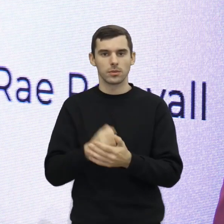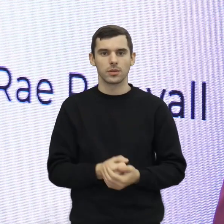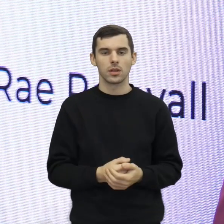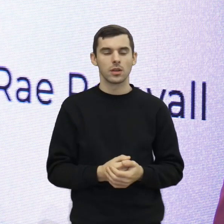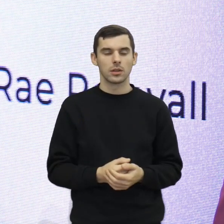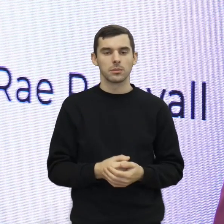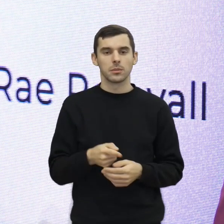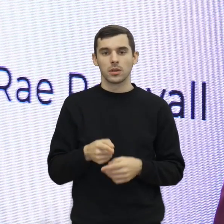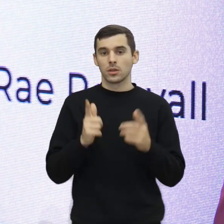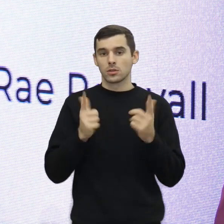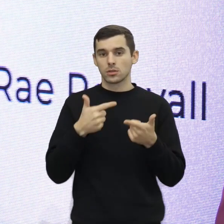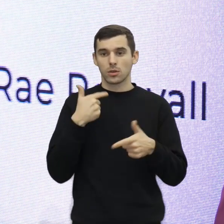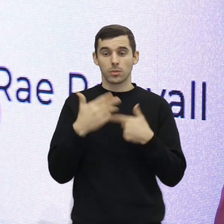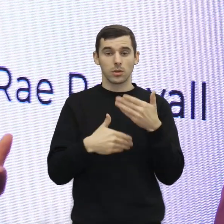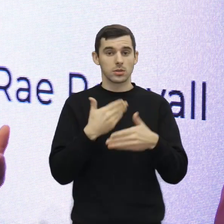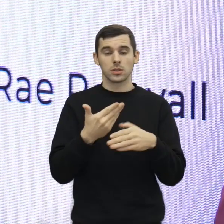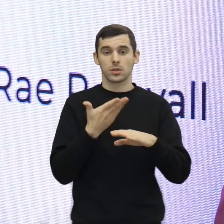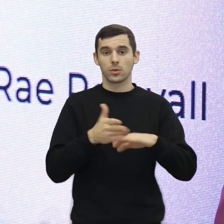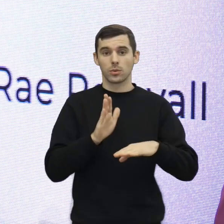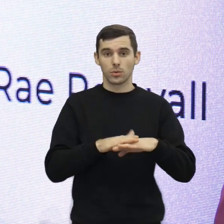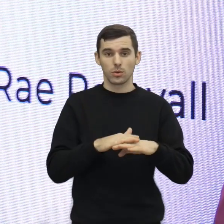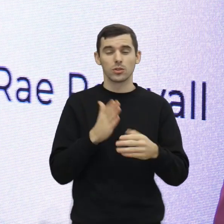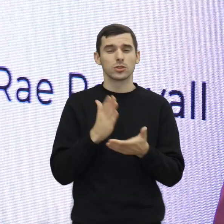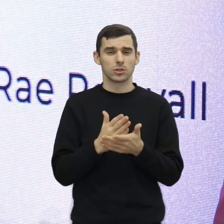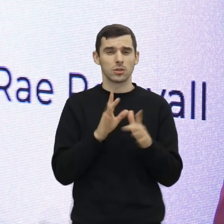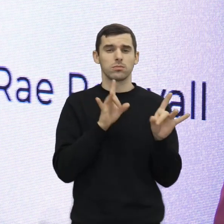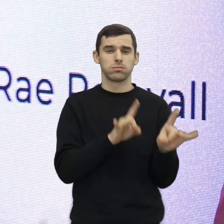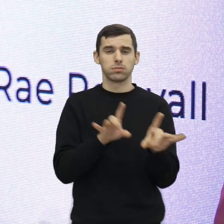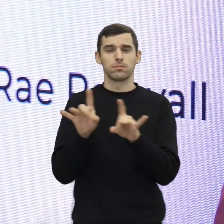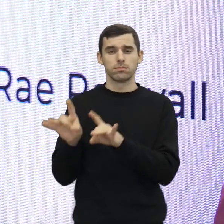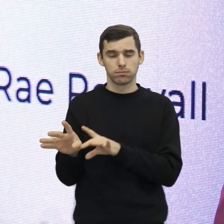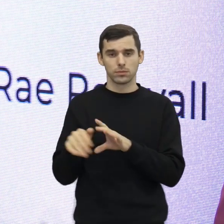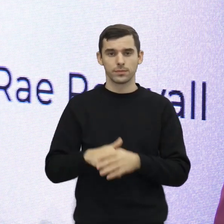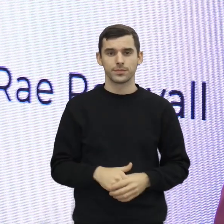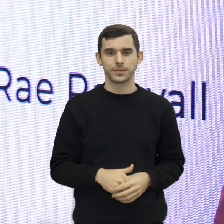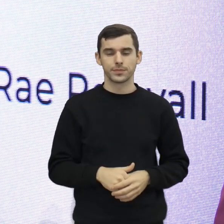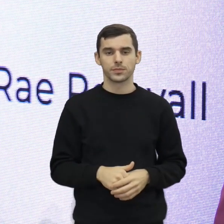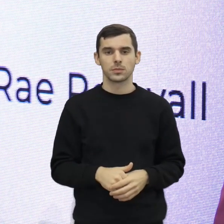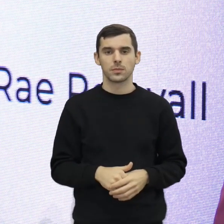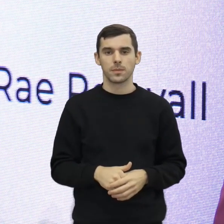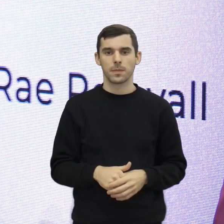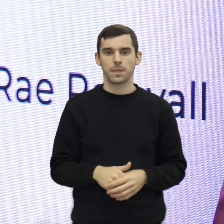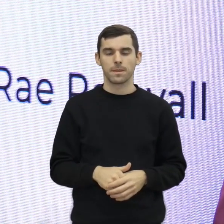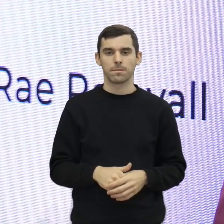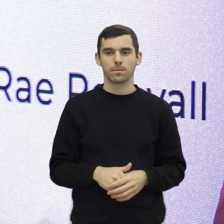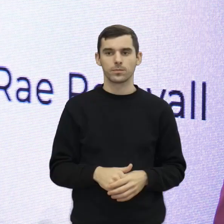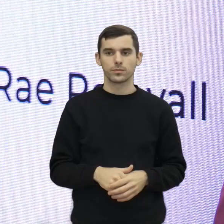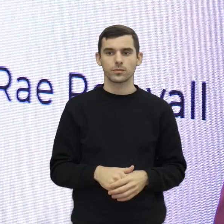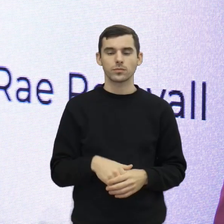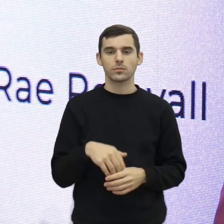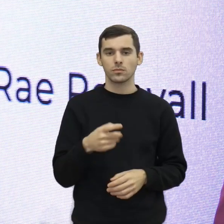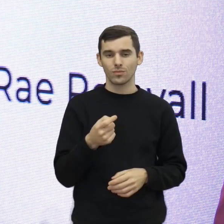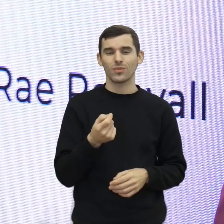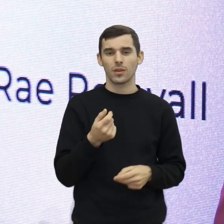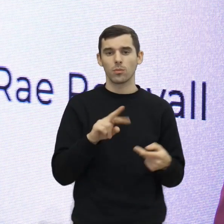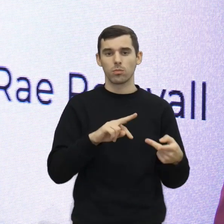pasudėtingėjo procesas, kad vieni žmonė palengvėjo, kitiem pasudėtingėjo, tai niekad atrodo su tokiais mažais pokyčiais, kurie tik šiek tiek pagerina situaciją,